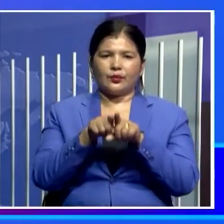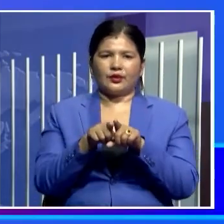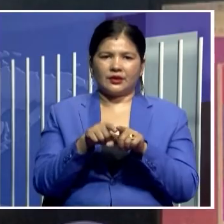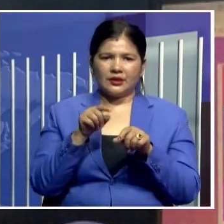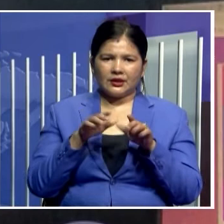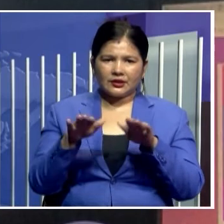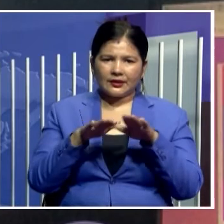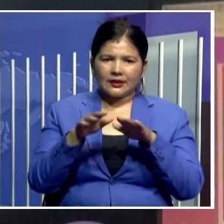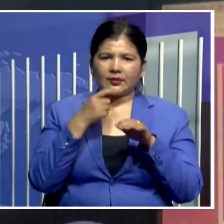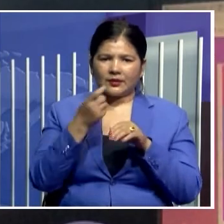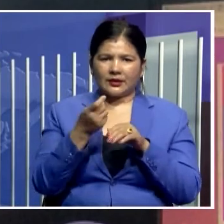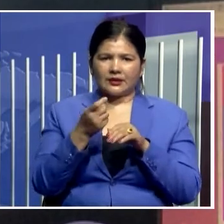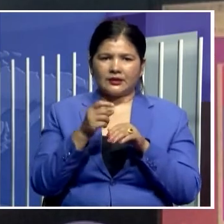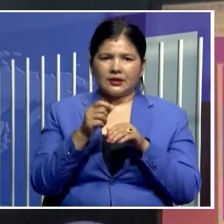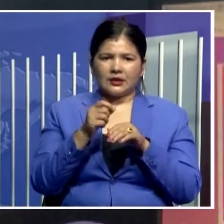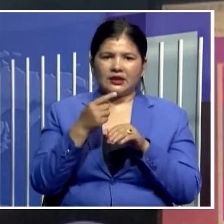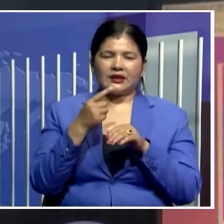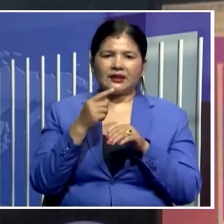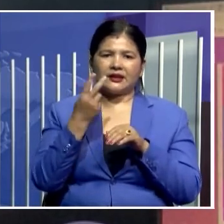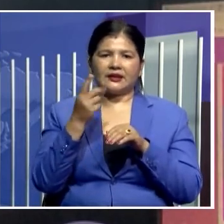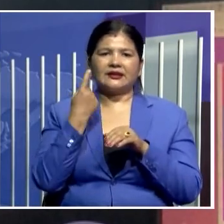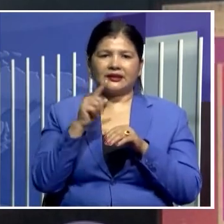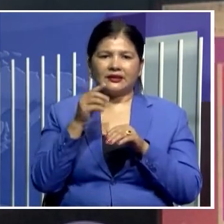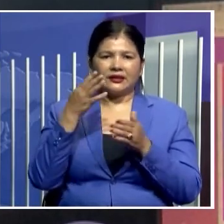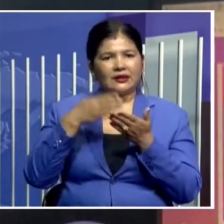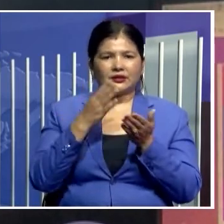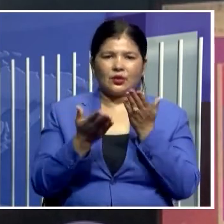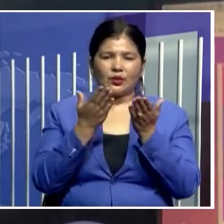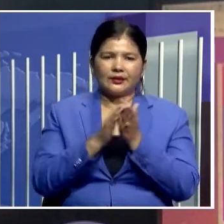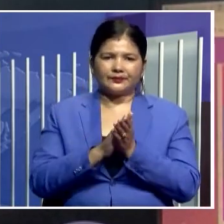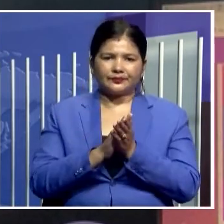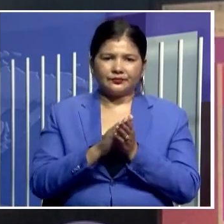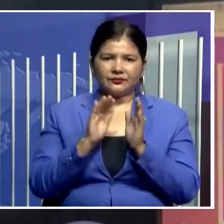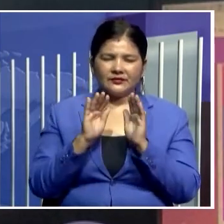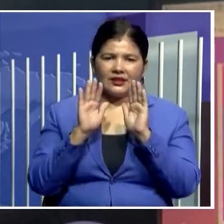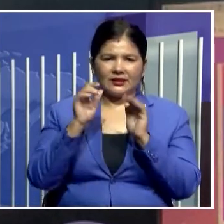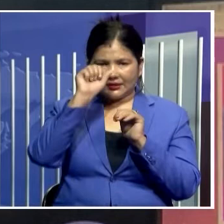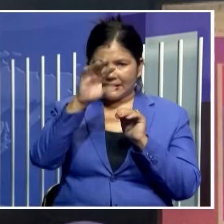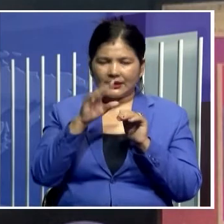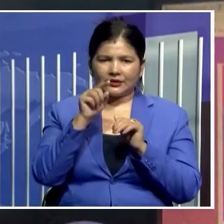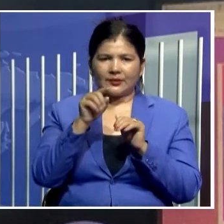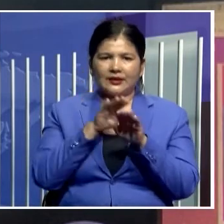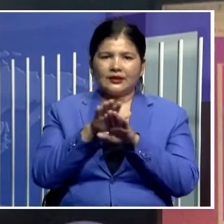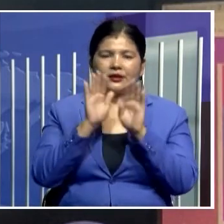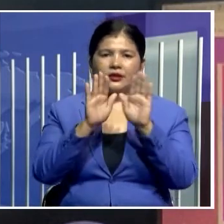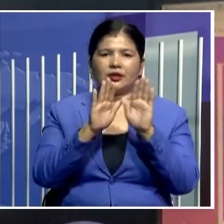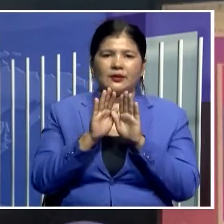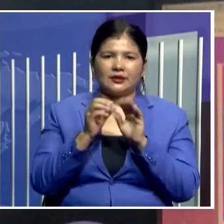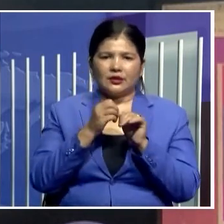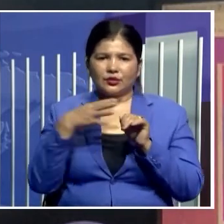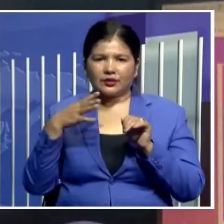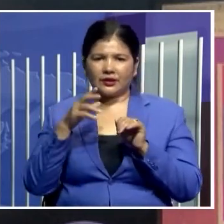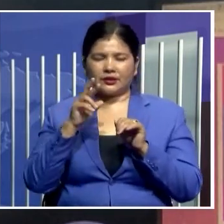यसैको आधारमा भन्दाखेरि अझै केही दिन चाहिँ लाग्ने देखिन्छ। पुरुषोत्तमजी हस्, हुन्छ, यो जानकारीका लागि तपाईँलाई धेरै धेरै धन्यवाद। सुर्खेत